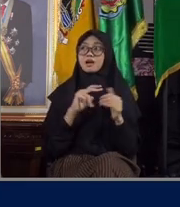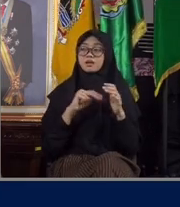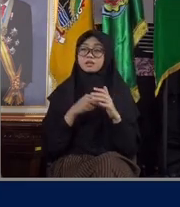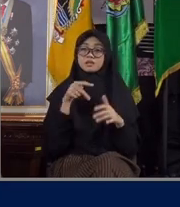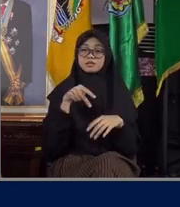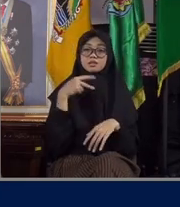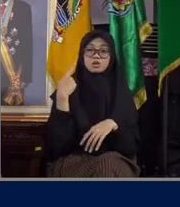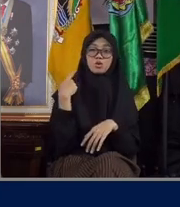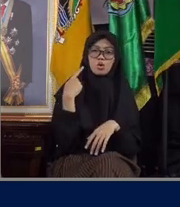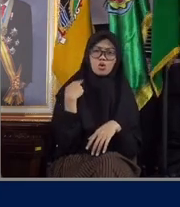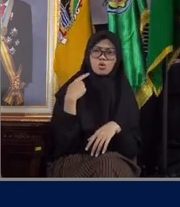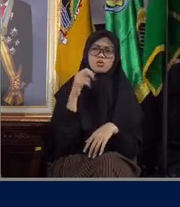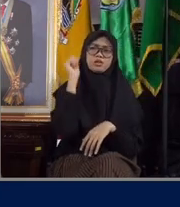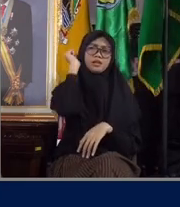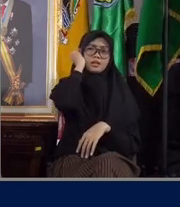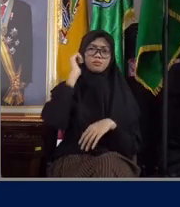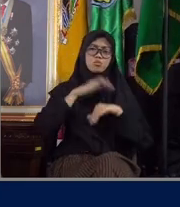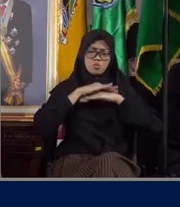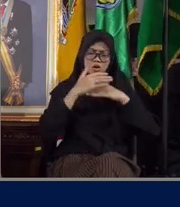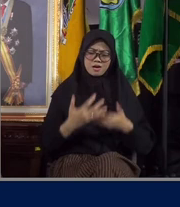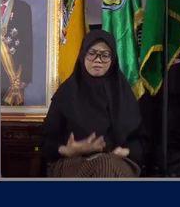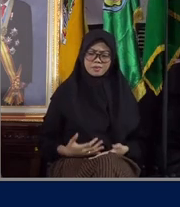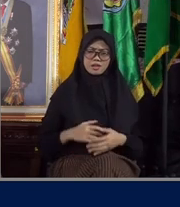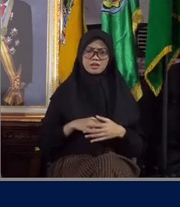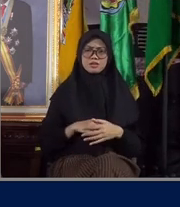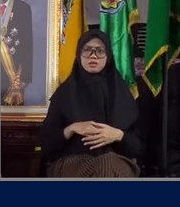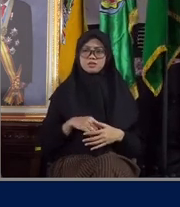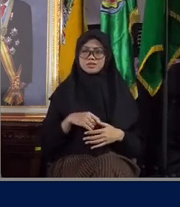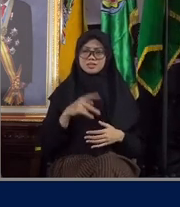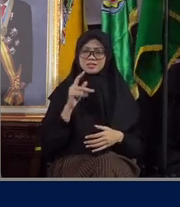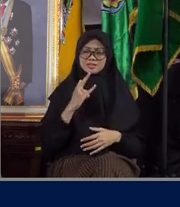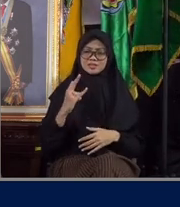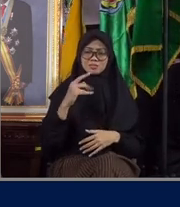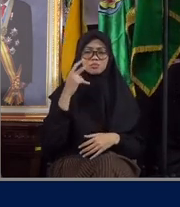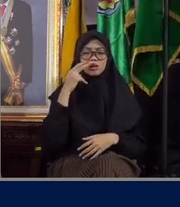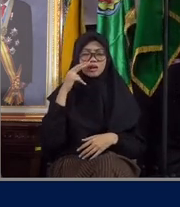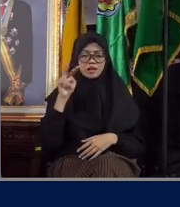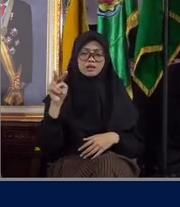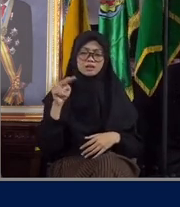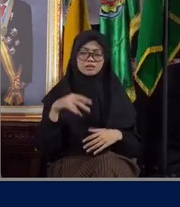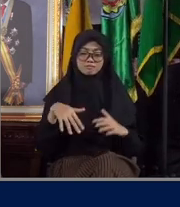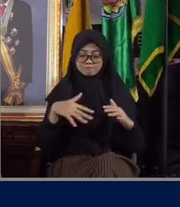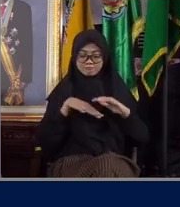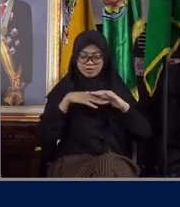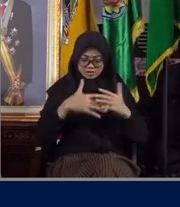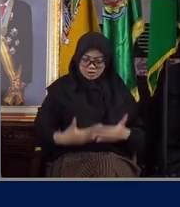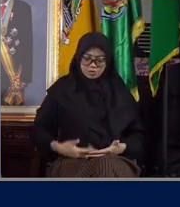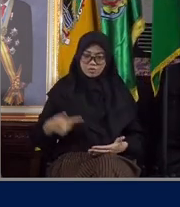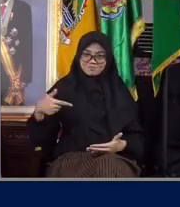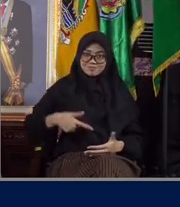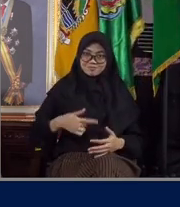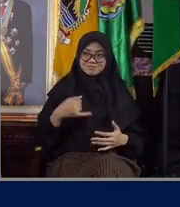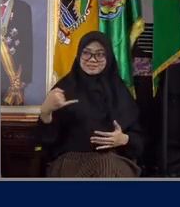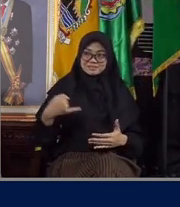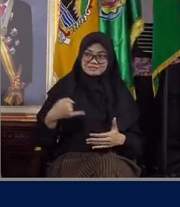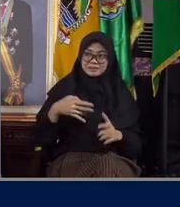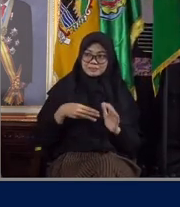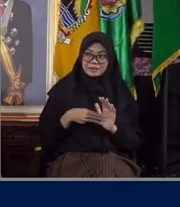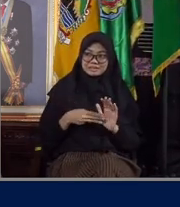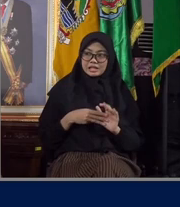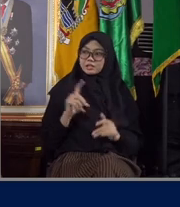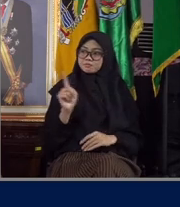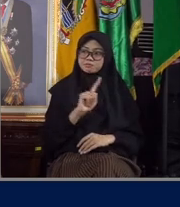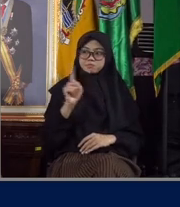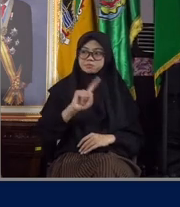kalau ibu hamil langsung pastikan kandungannya enggak masalah pastikan kandungan yang enggak usah ditanyakan Siapa yang menghamili tapi